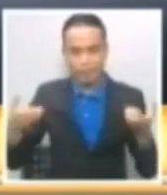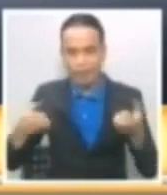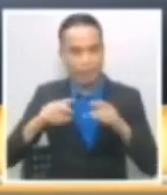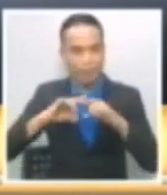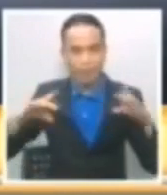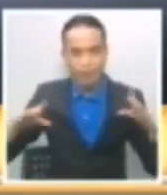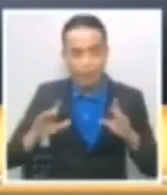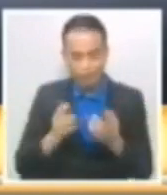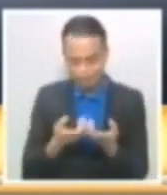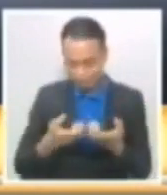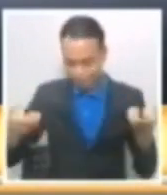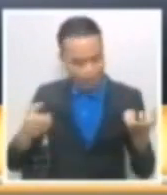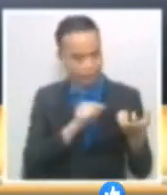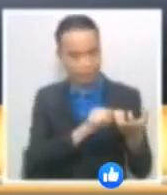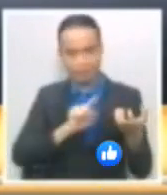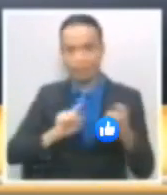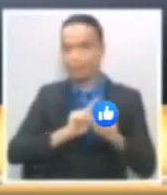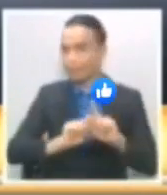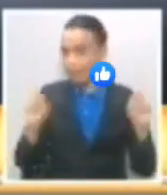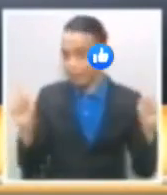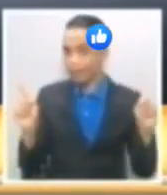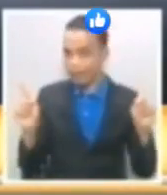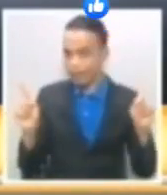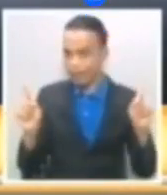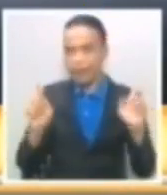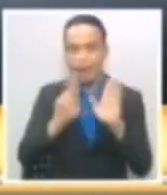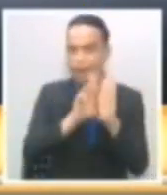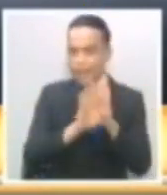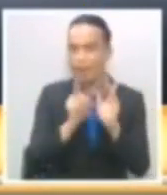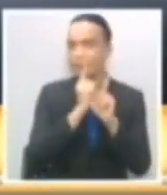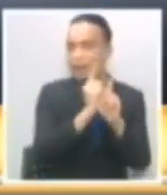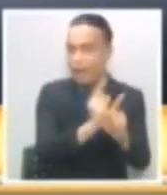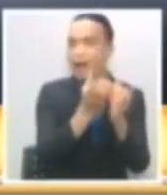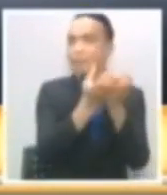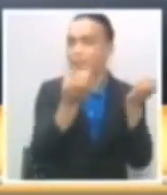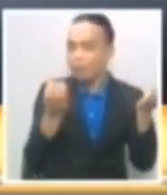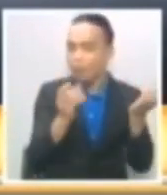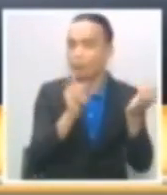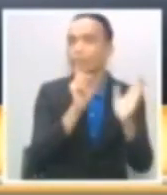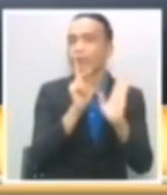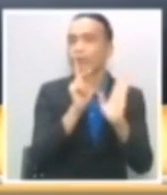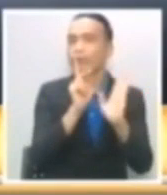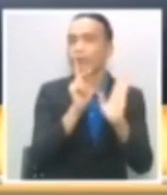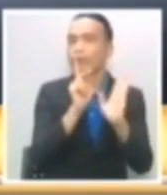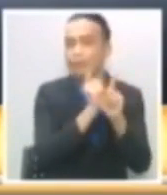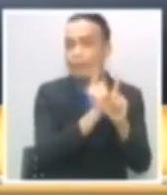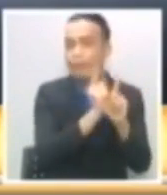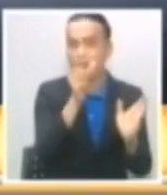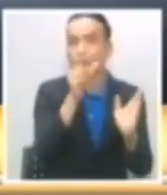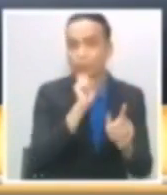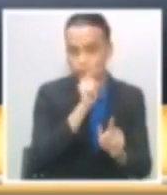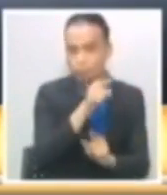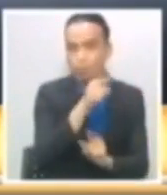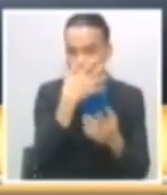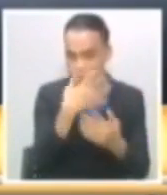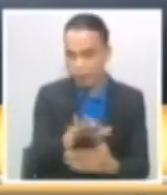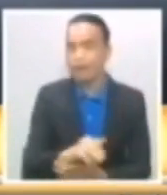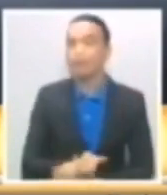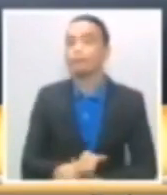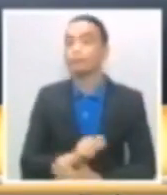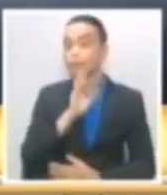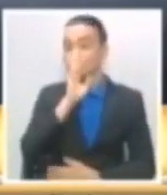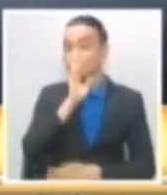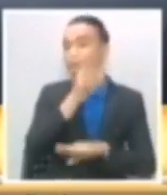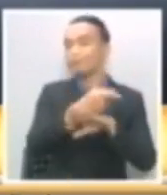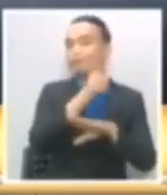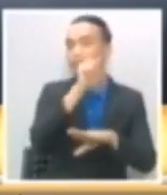า115ในรัฐธรรมนูญอยู่แล้วส่วนที่การที่จะเอาการว่าประธานต้องปฏิบัติหน้าที่โดยเป็นกลาง